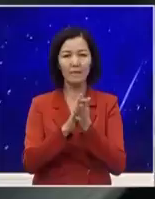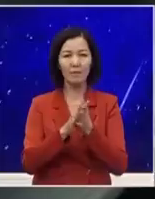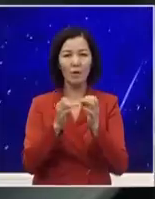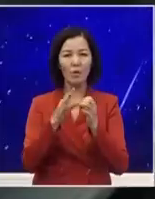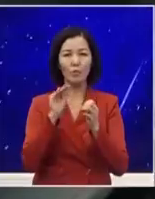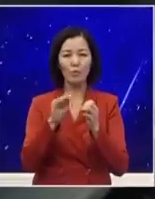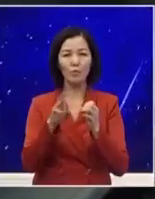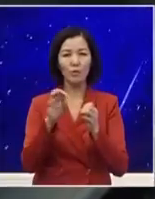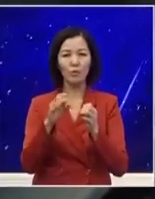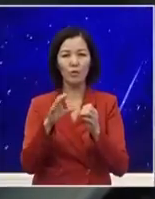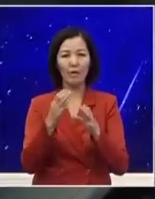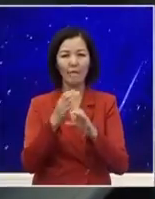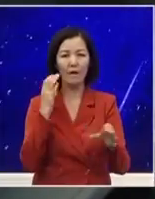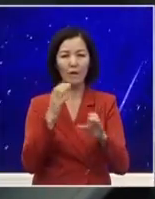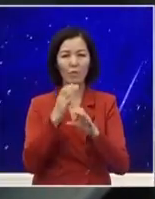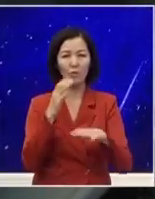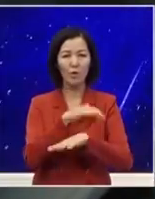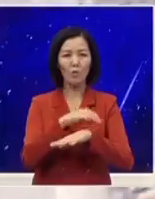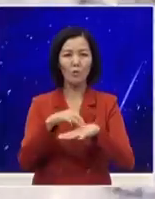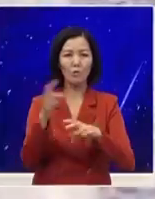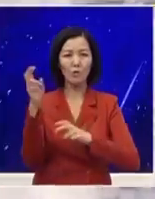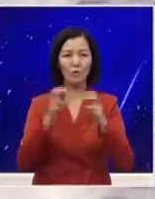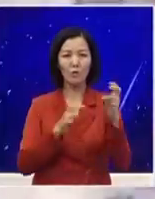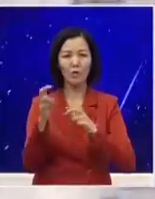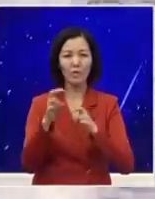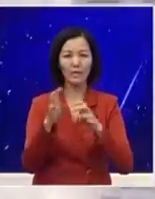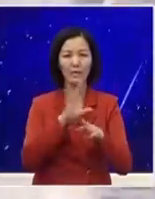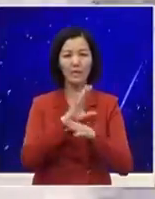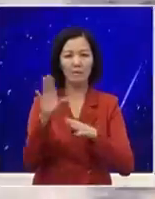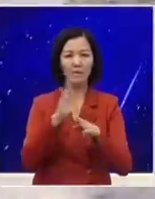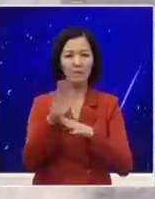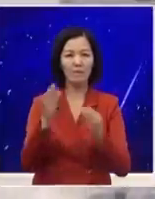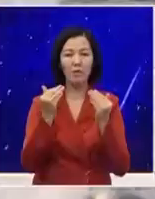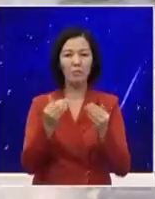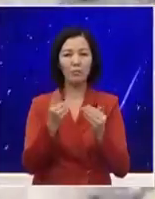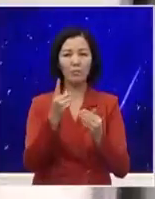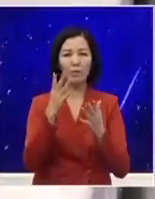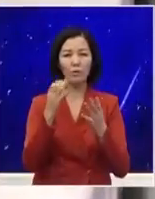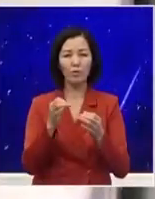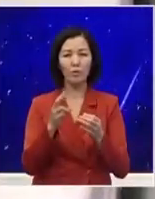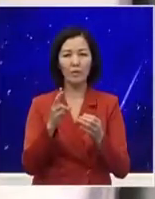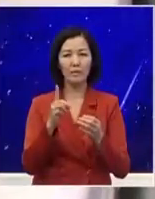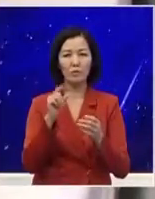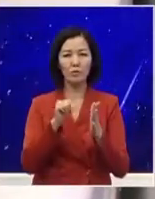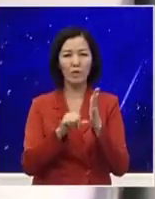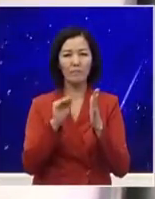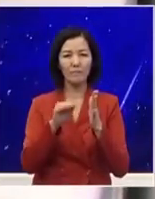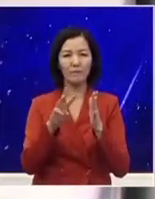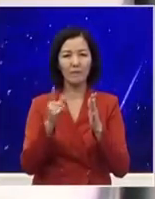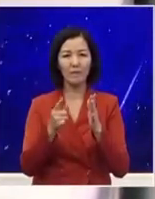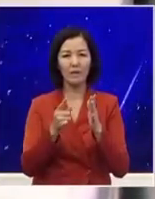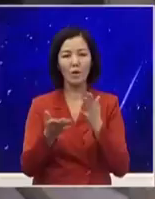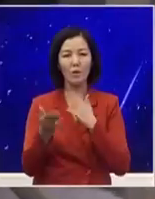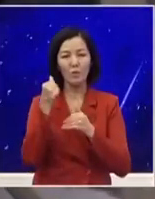14 мың тонна. Вагондар Көкшетау зауыттарына тоқтаусыз тасымалданып жатыр. Бүгінде тоннасы 160 мың теңге. Өткен жылы аудан